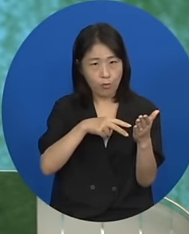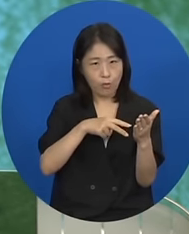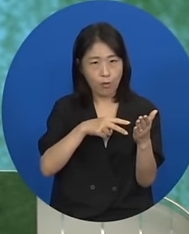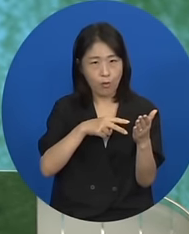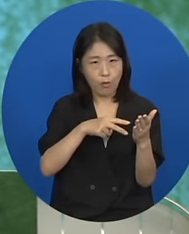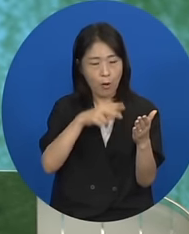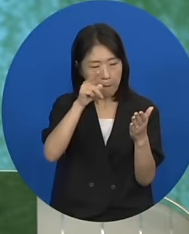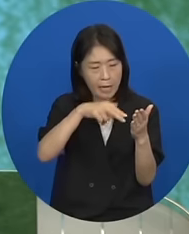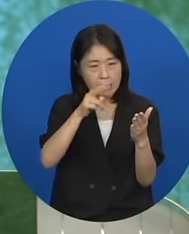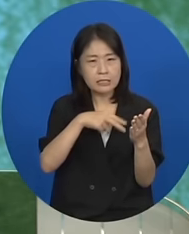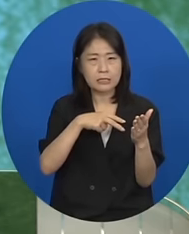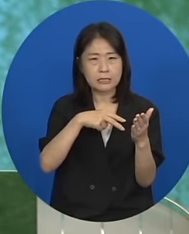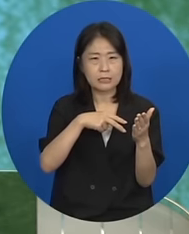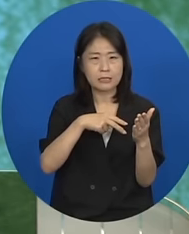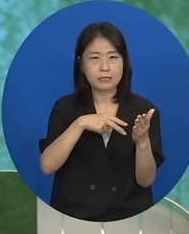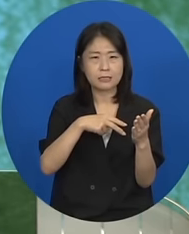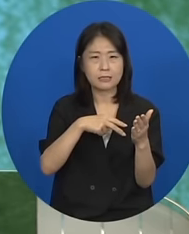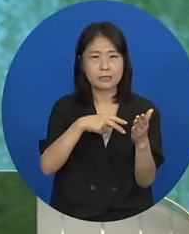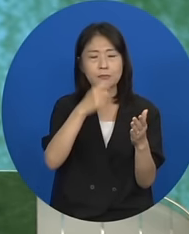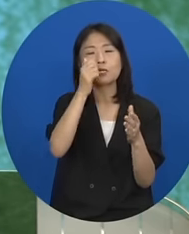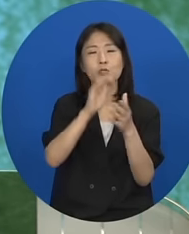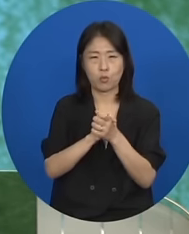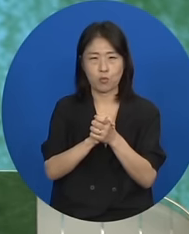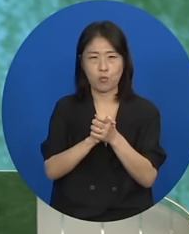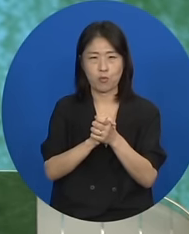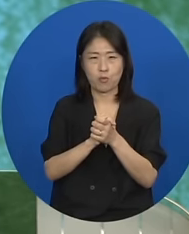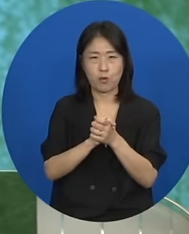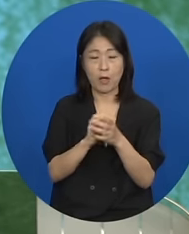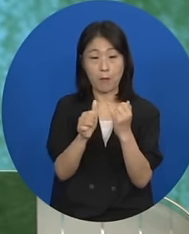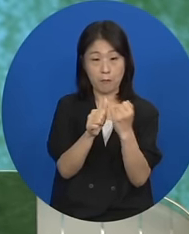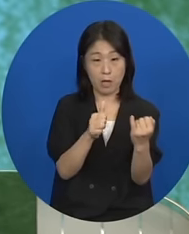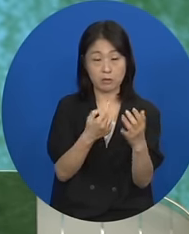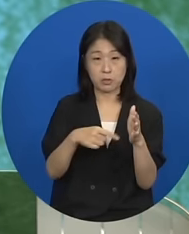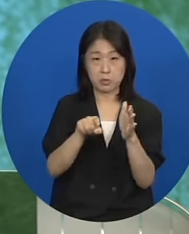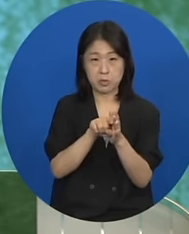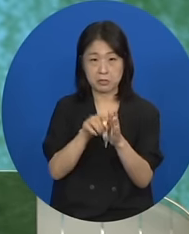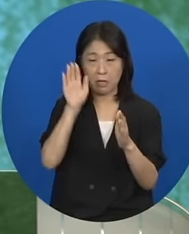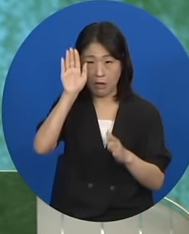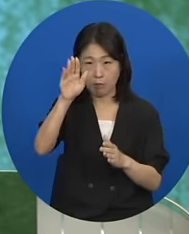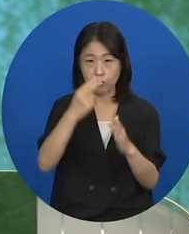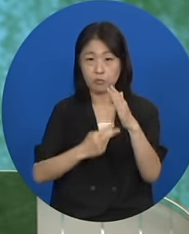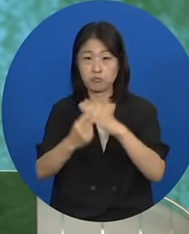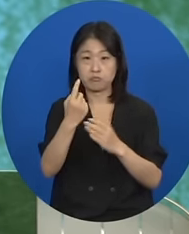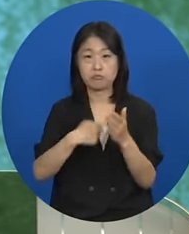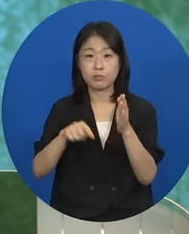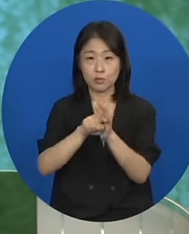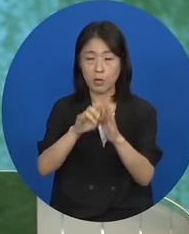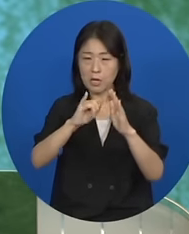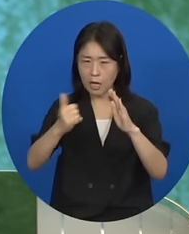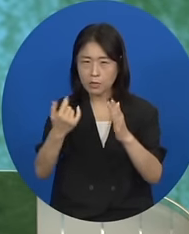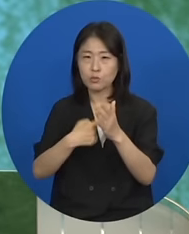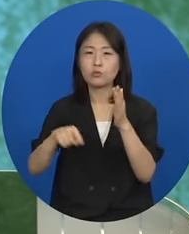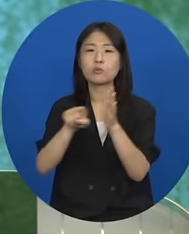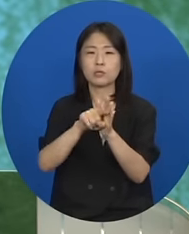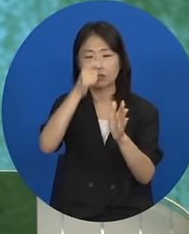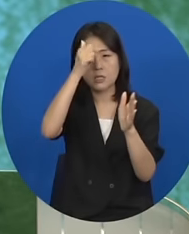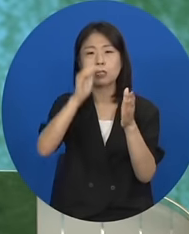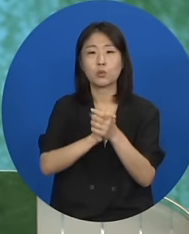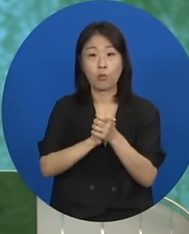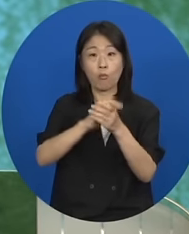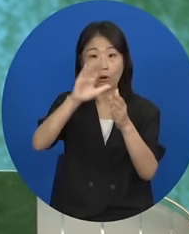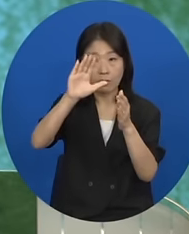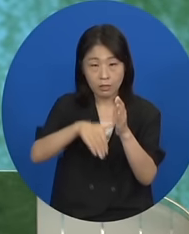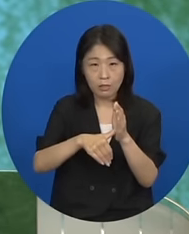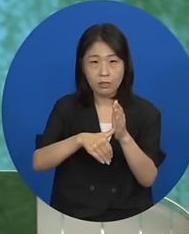아닙니까 그래서 배우자를 위해서 기도하고 가족을 위해서 기도하고 자신들의 미래의 비전을 위해서 기도를 하면서 그렇게 있었는데